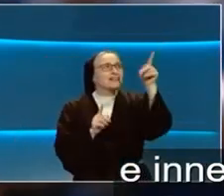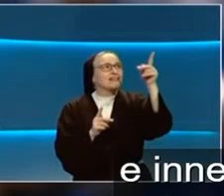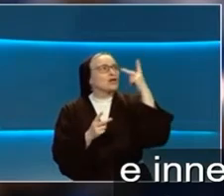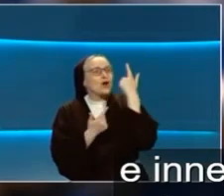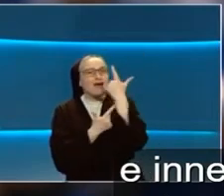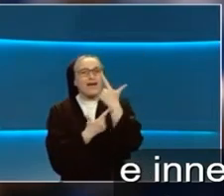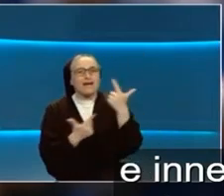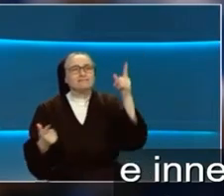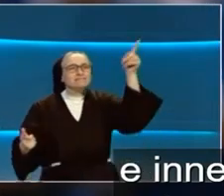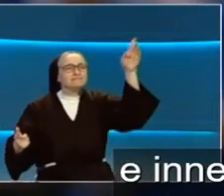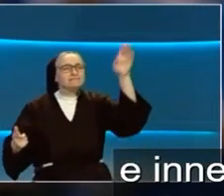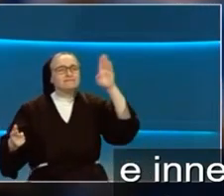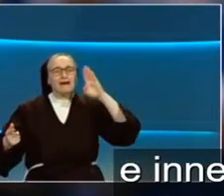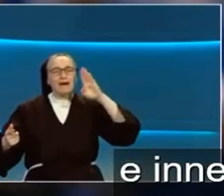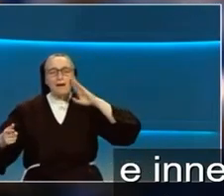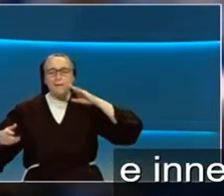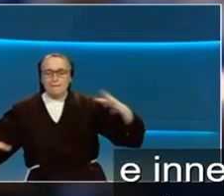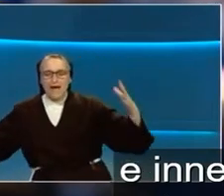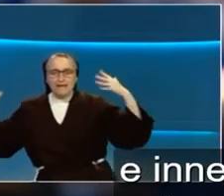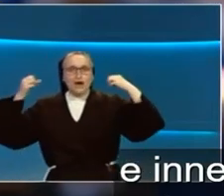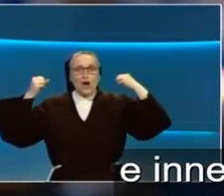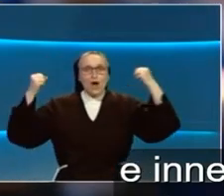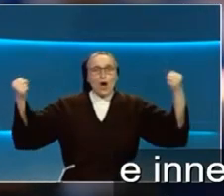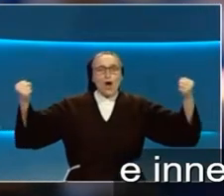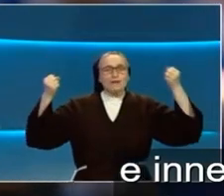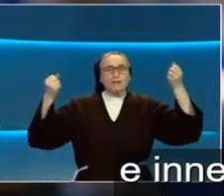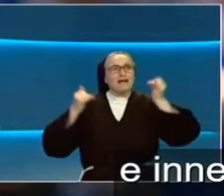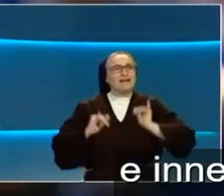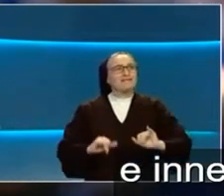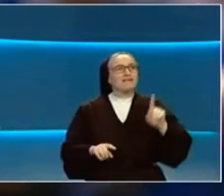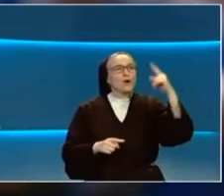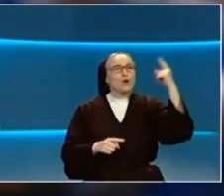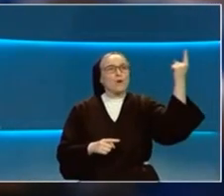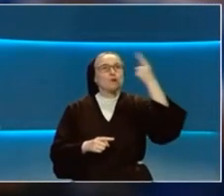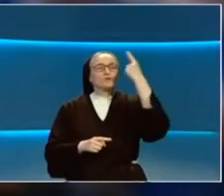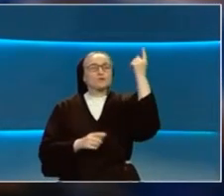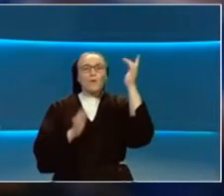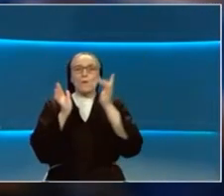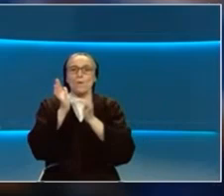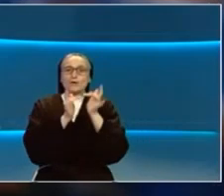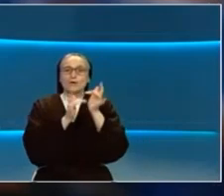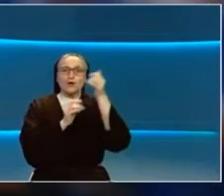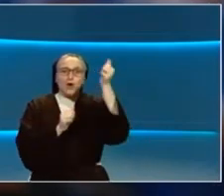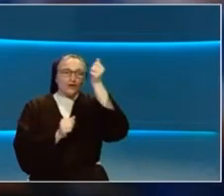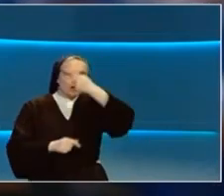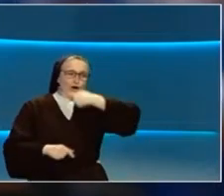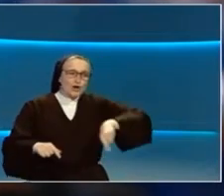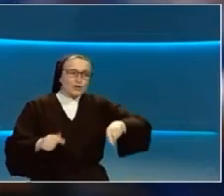Iesum Christum, Toto cordis ac mentis